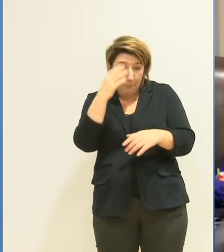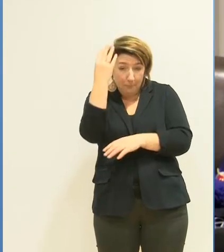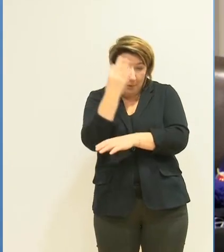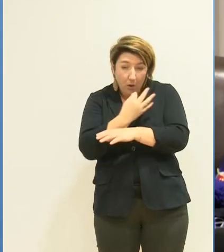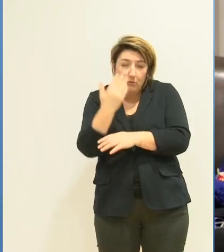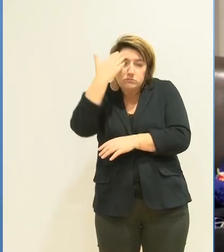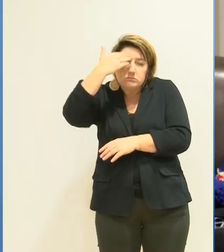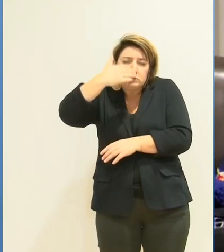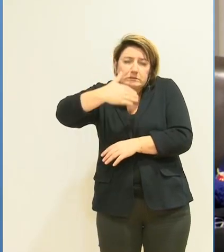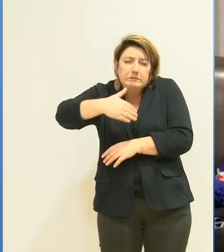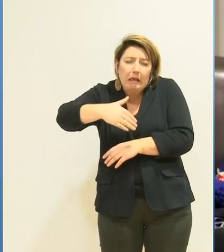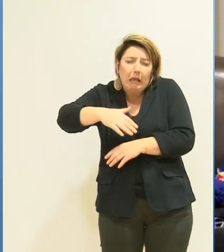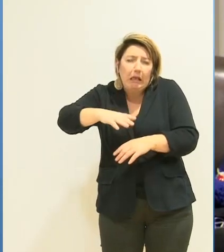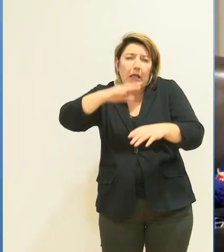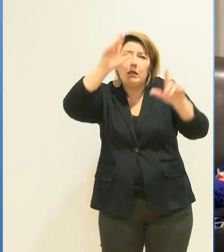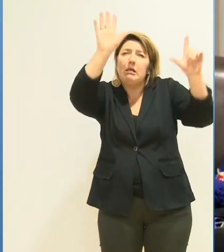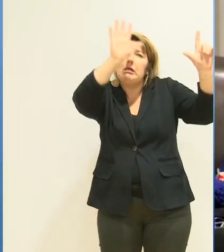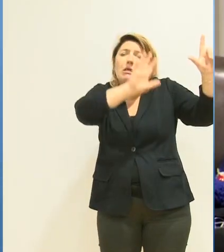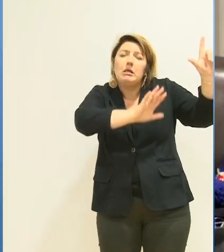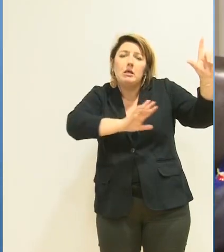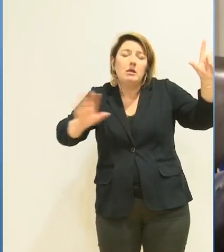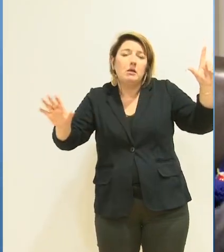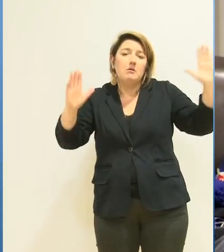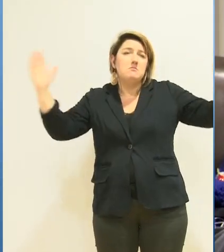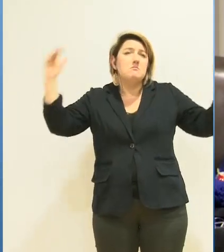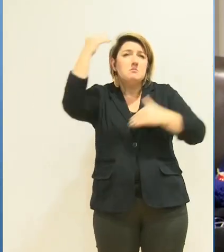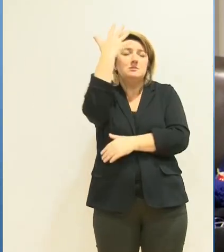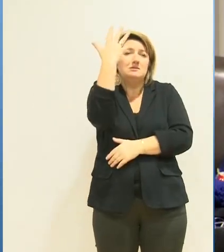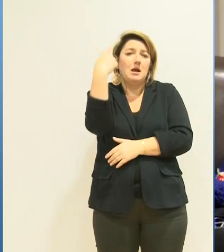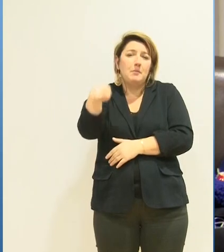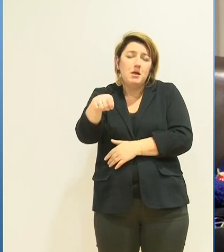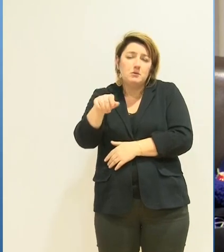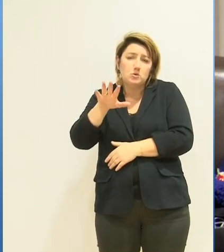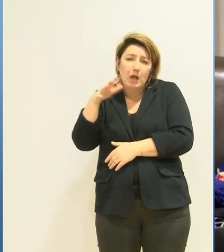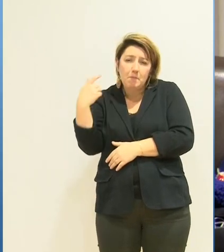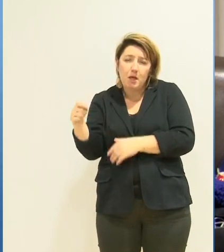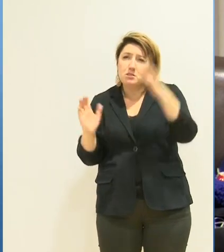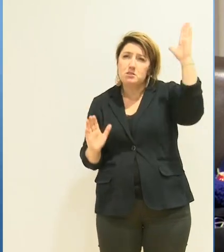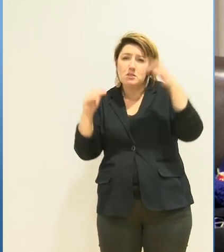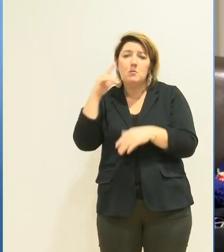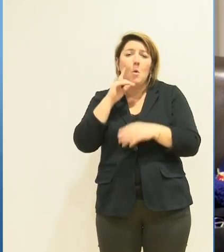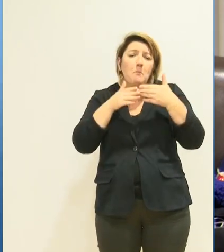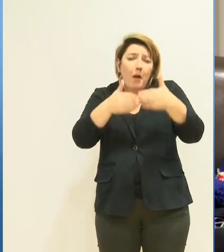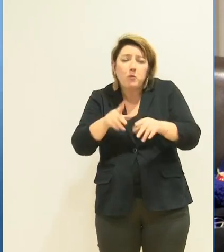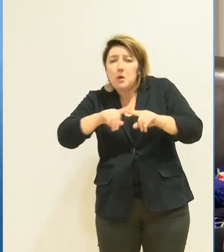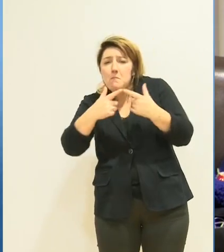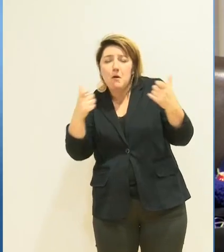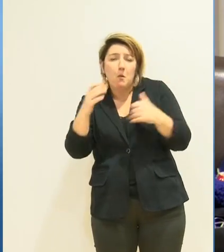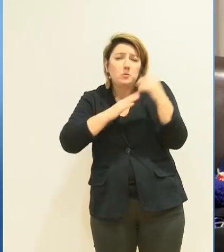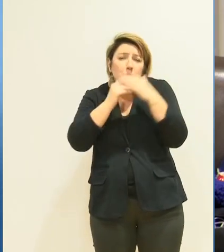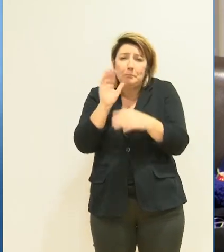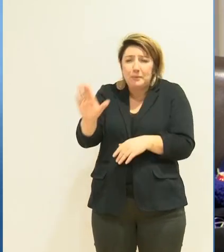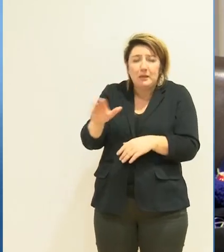complète des locomotives ou des équipements de bateaux qui construisaient je referme bien sûr la parenthèse bref les plantes à qui nous était présentée